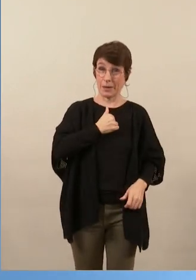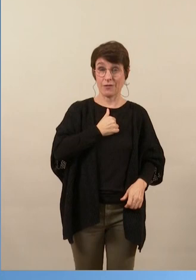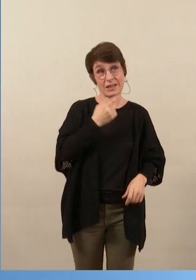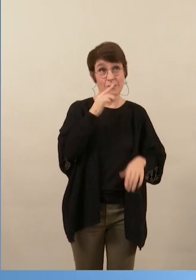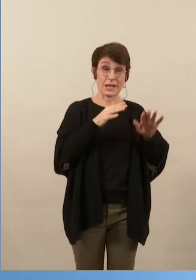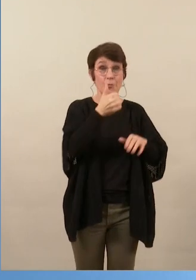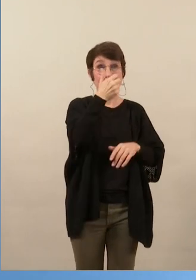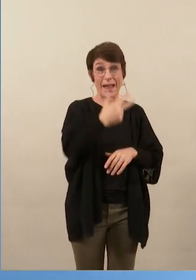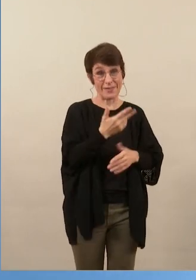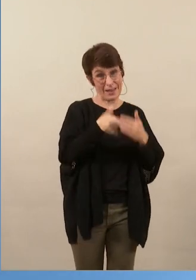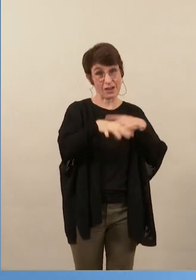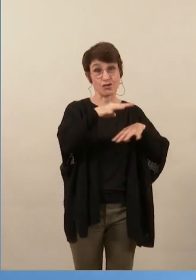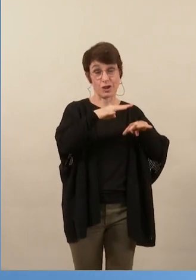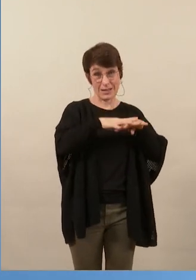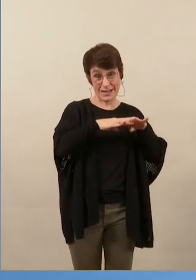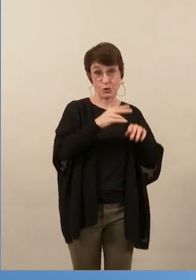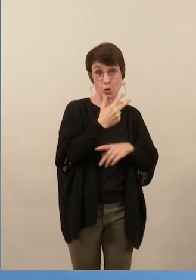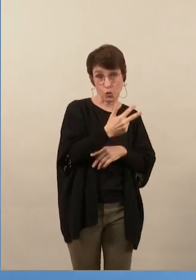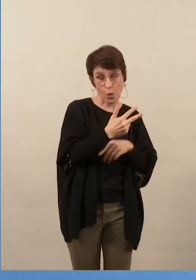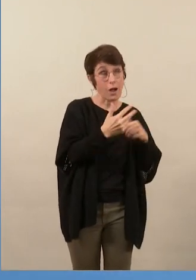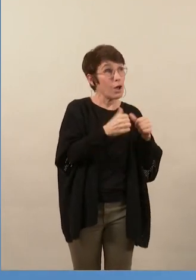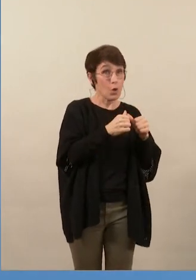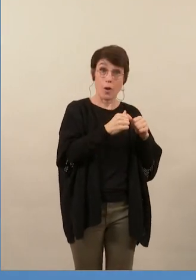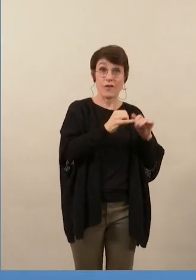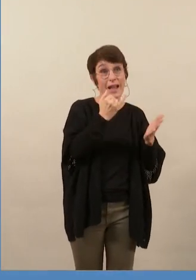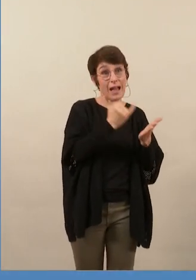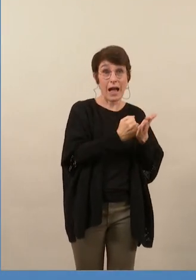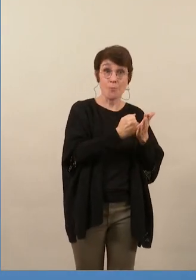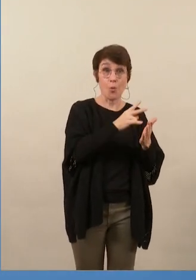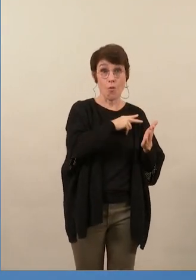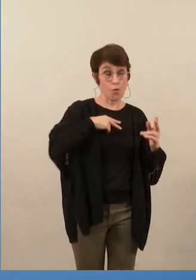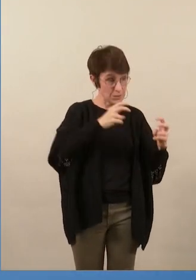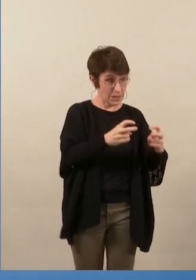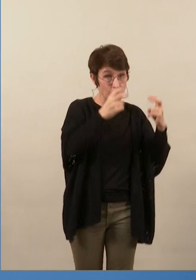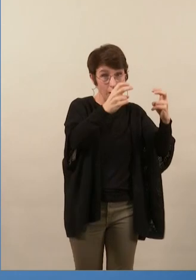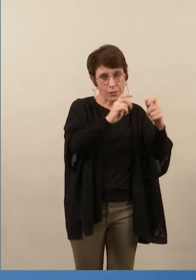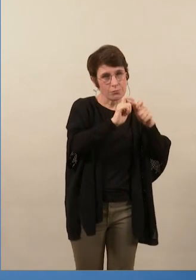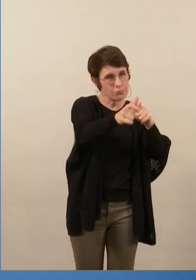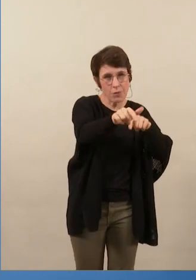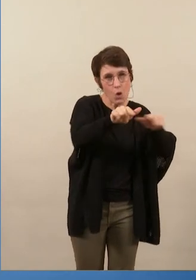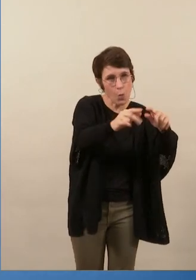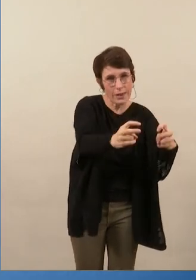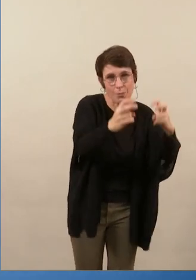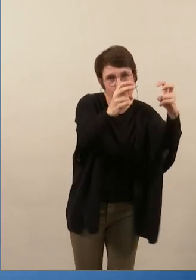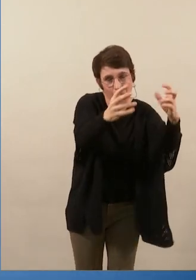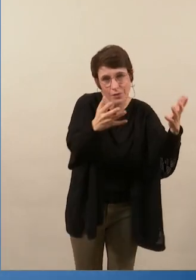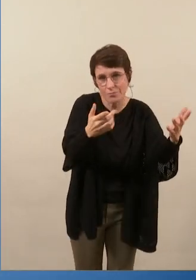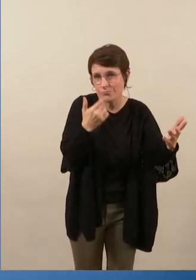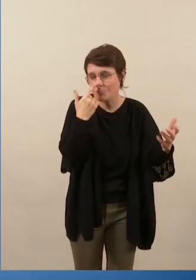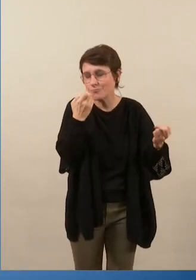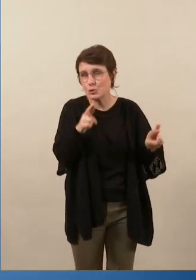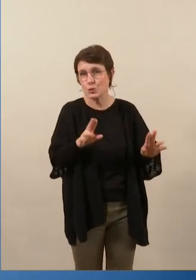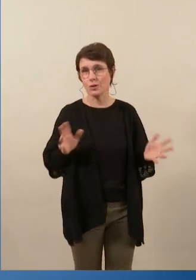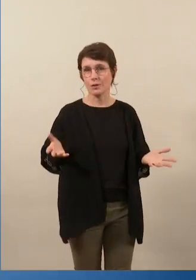répercuter sur leurs nouveaux et futurs locataires cette augmentation d'impôts comment croire que les aides